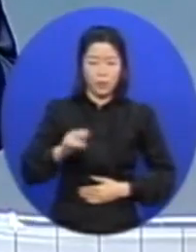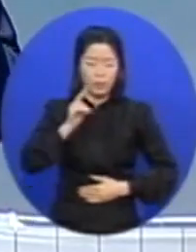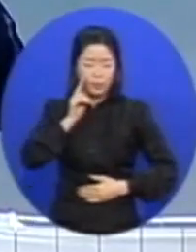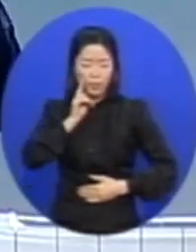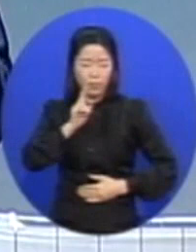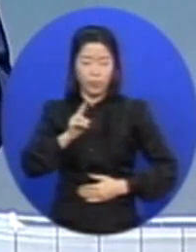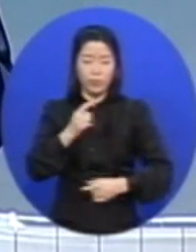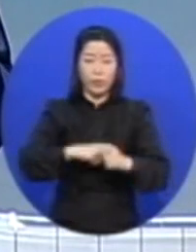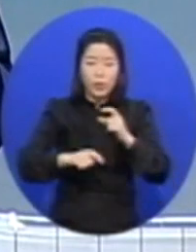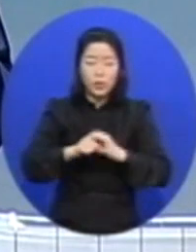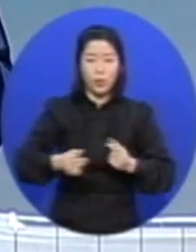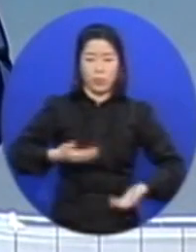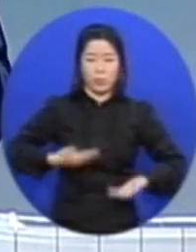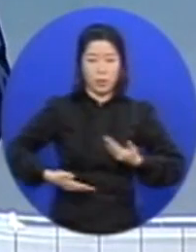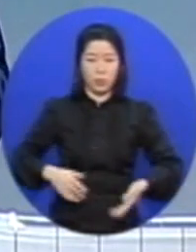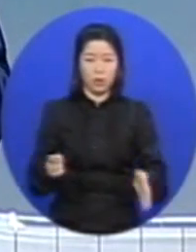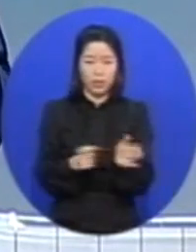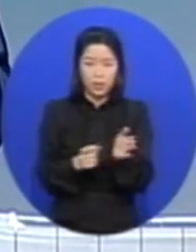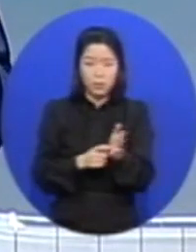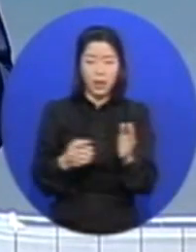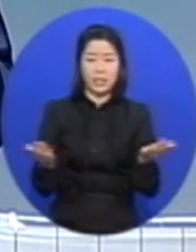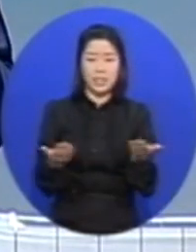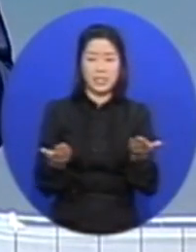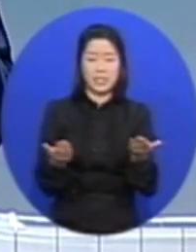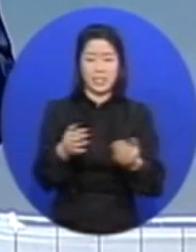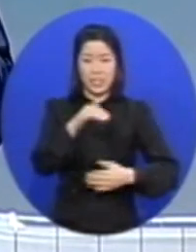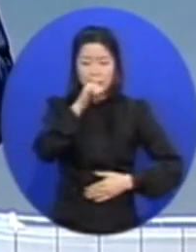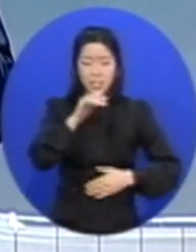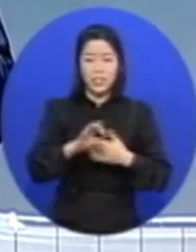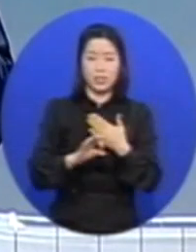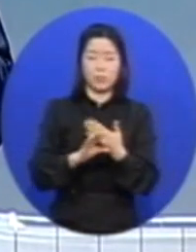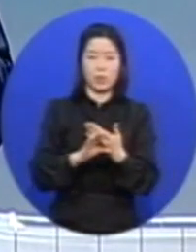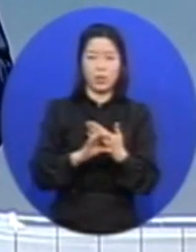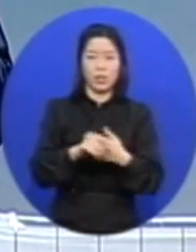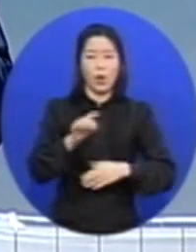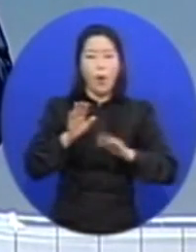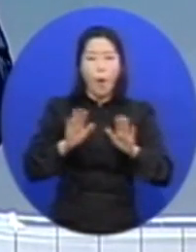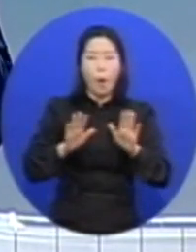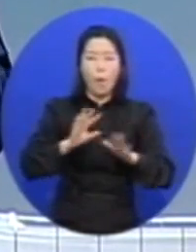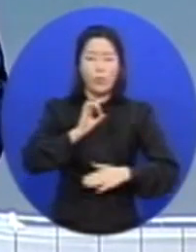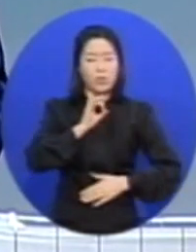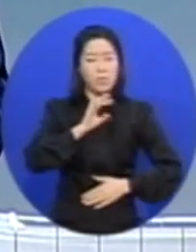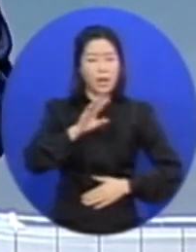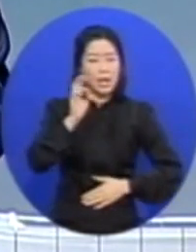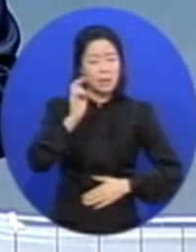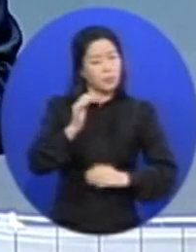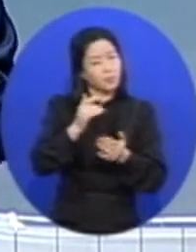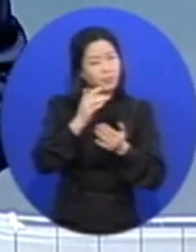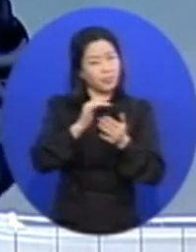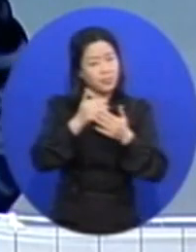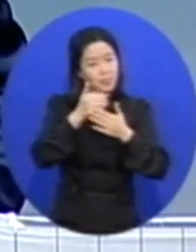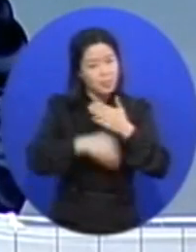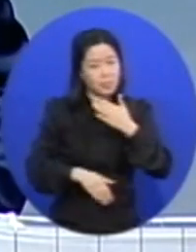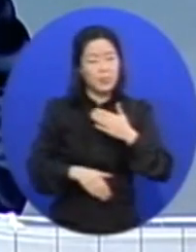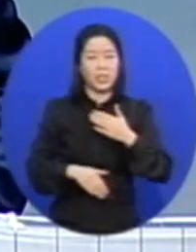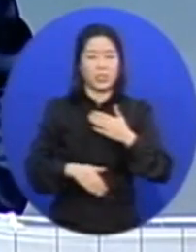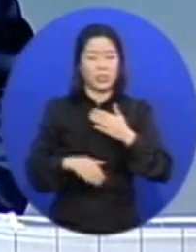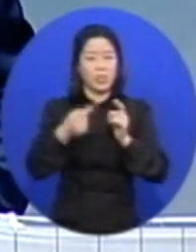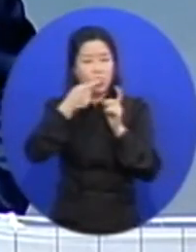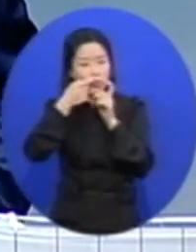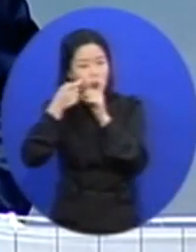너무 급한 일이 있고 하다 보면 아 이번만큼은 오늘 만큼은 좀 빠져도 이런 유혹을 받을